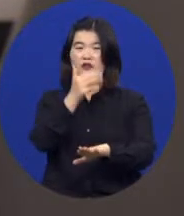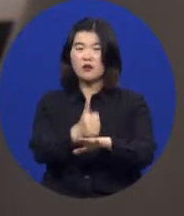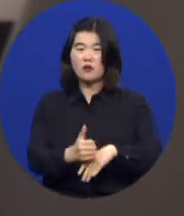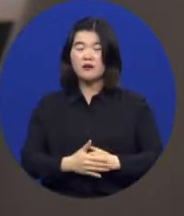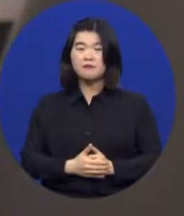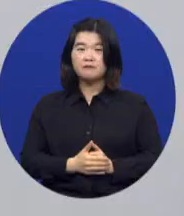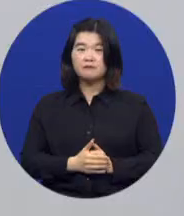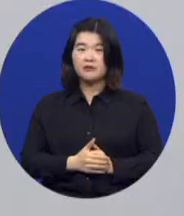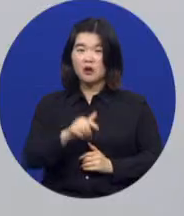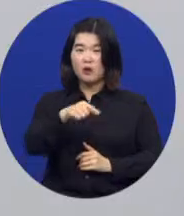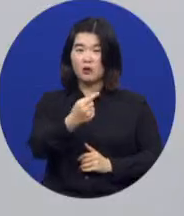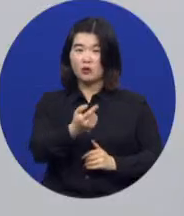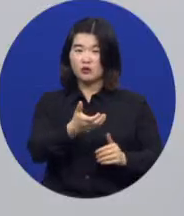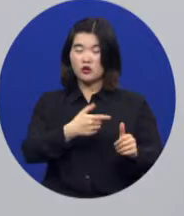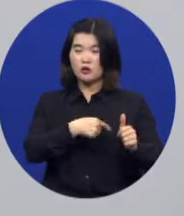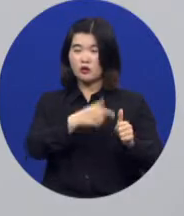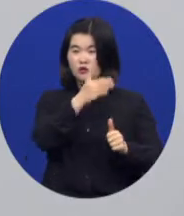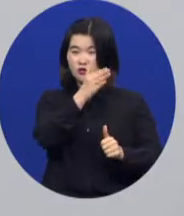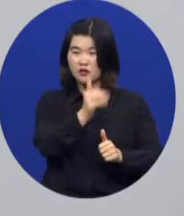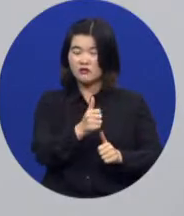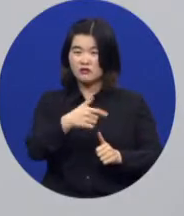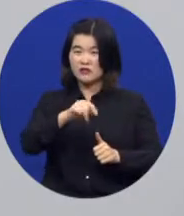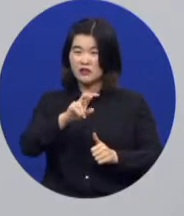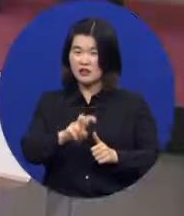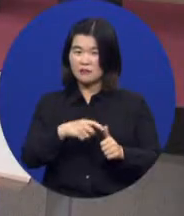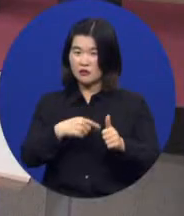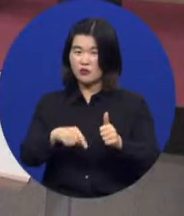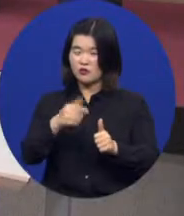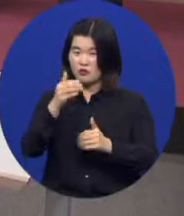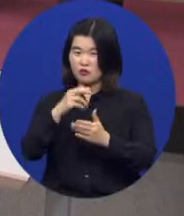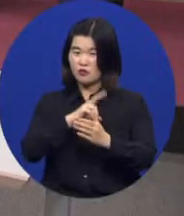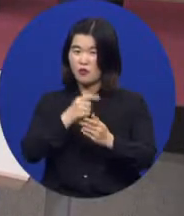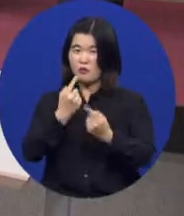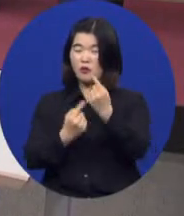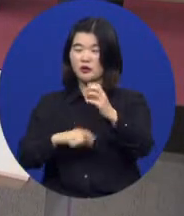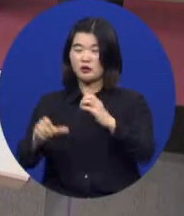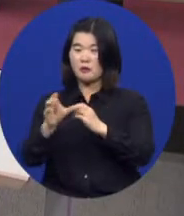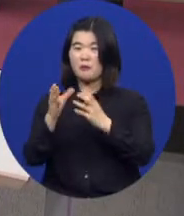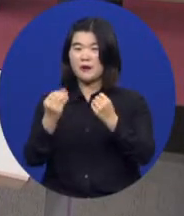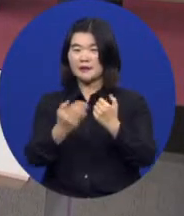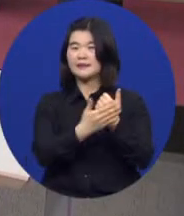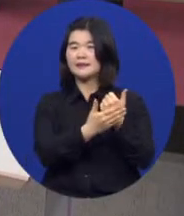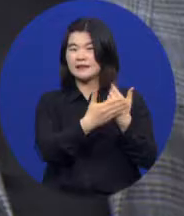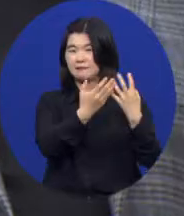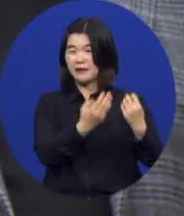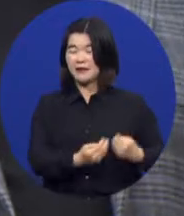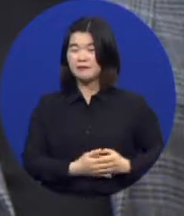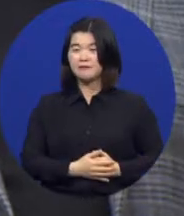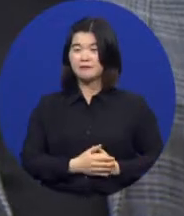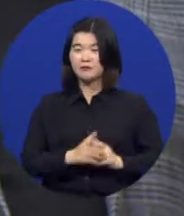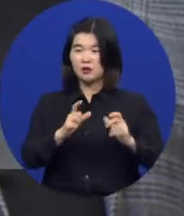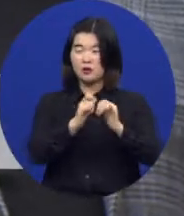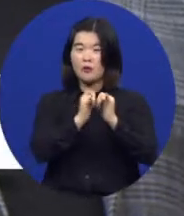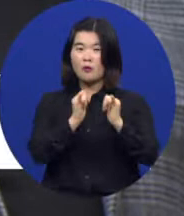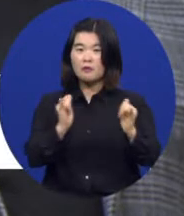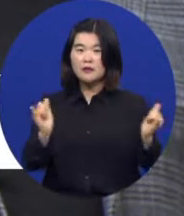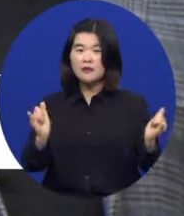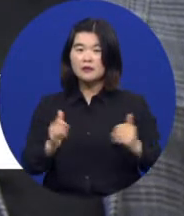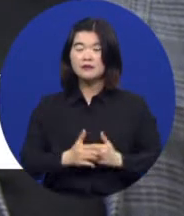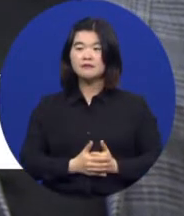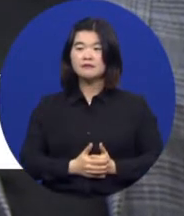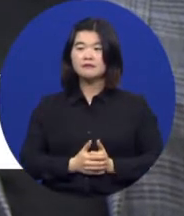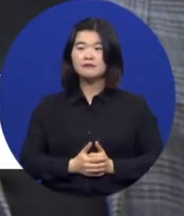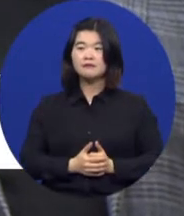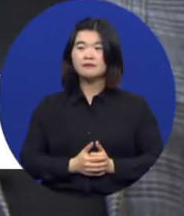고창 된점 국장이 김창식 전 교육이 원보다 더 많은 지지를 받았다고 밝혔습니다 범인과 예